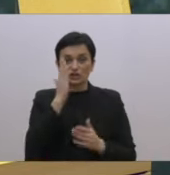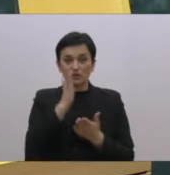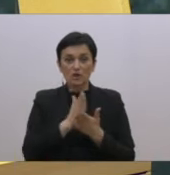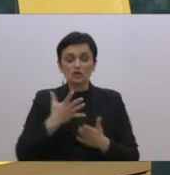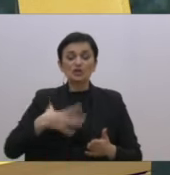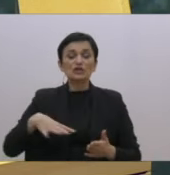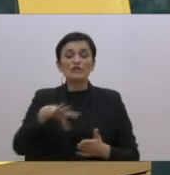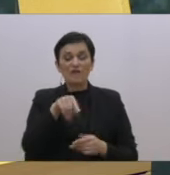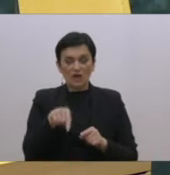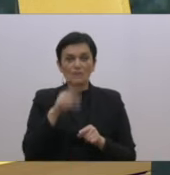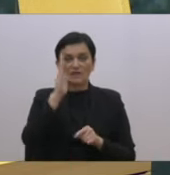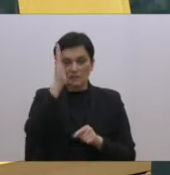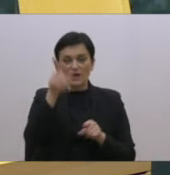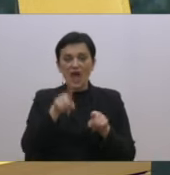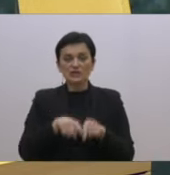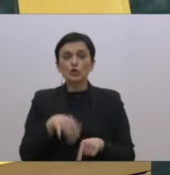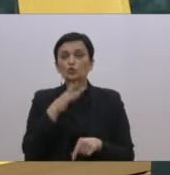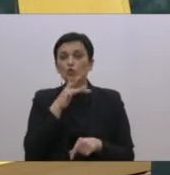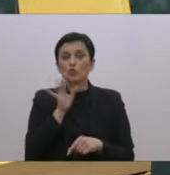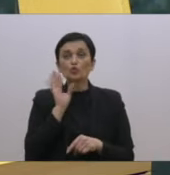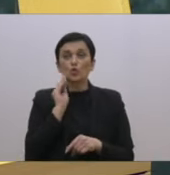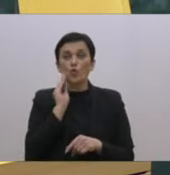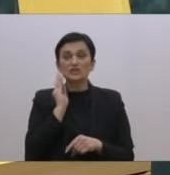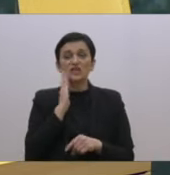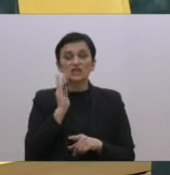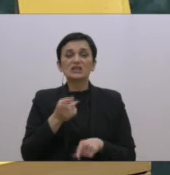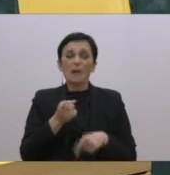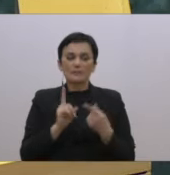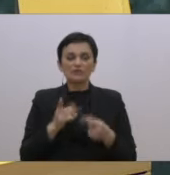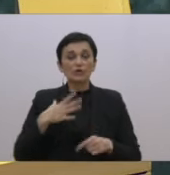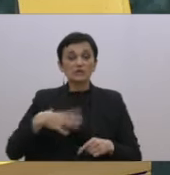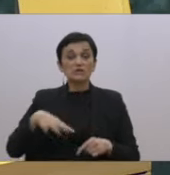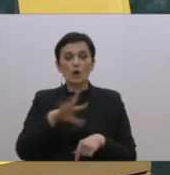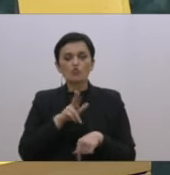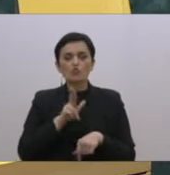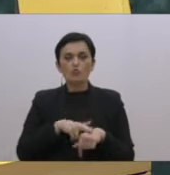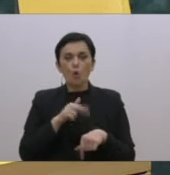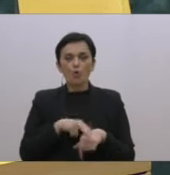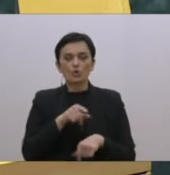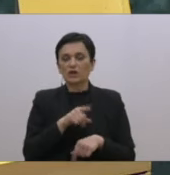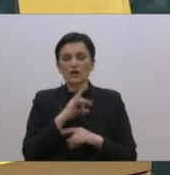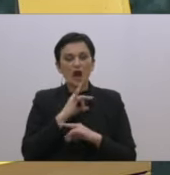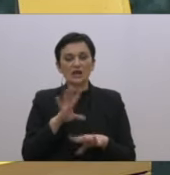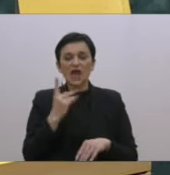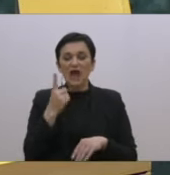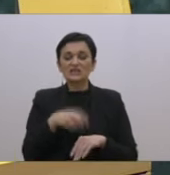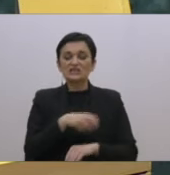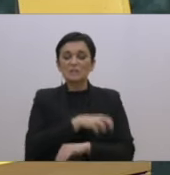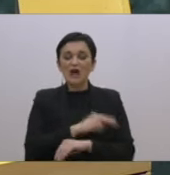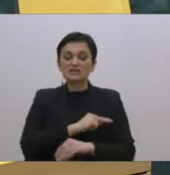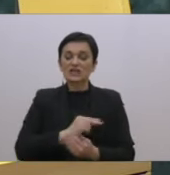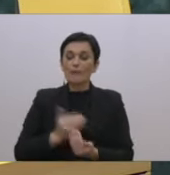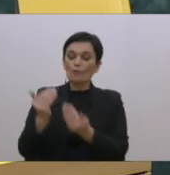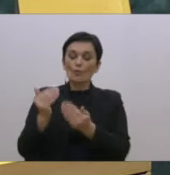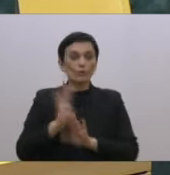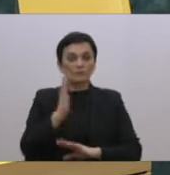ქვეყანაში დადგება ესეთი დრო, როდესაც ნამდვილად საქართველოს პოლიციელი არ იქნება არცერთი პარტიის სამსახურში, არამედ